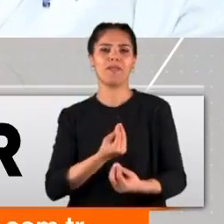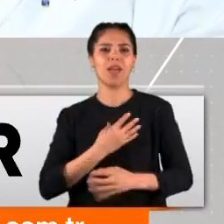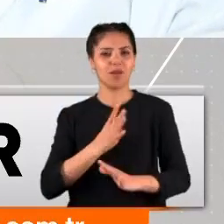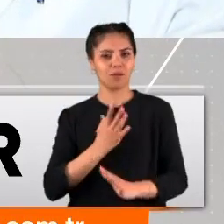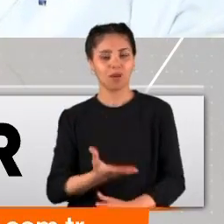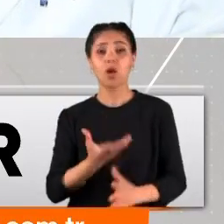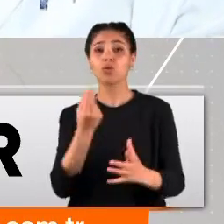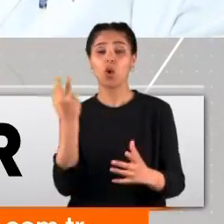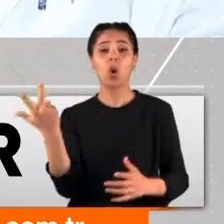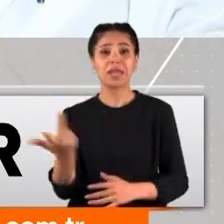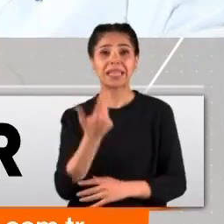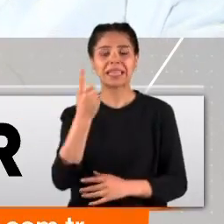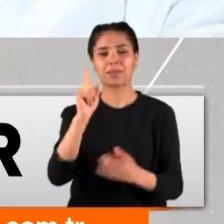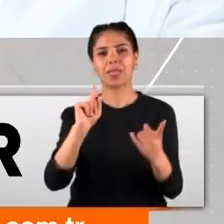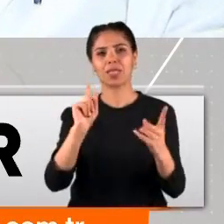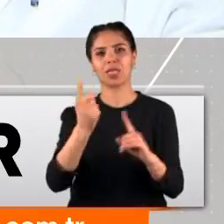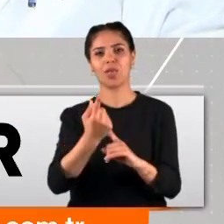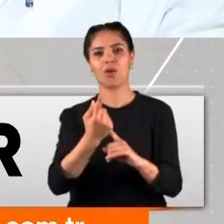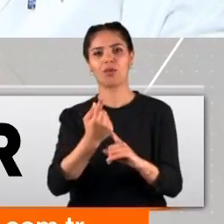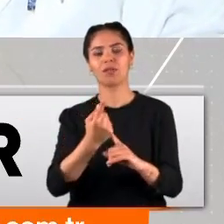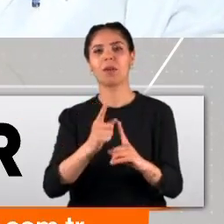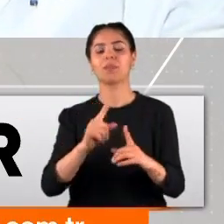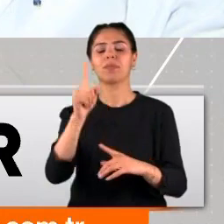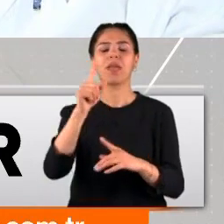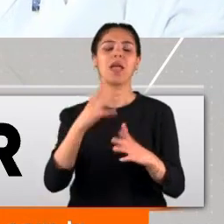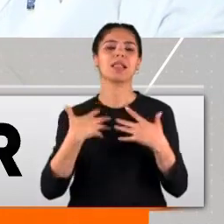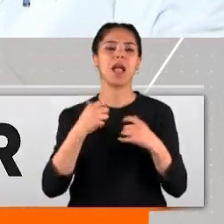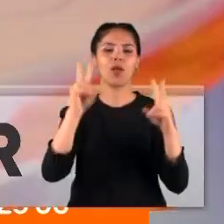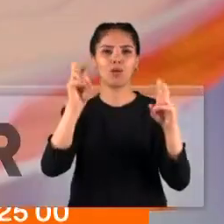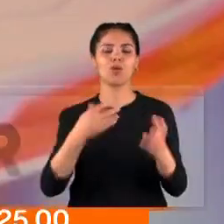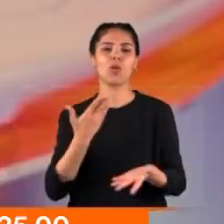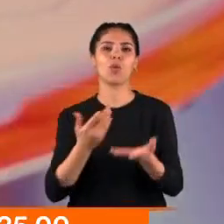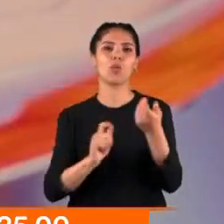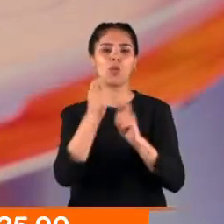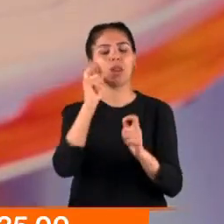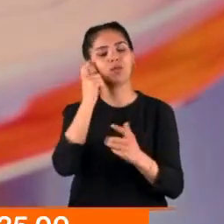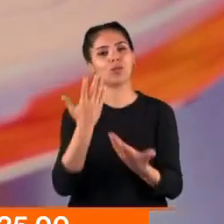böyle çok hızlı bir dönemde kredi kullanma geçiren Ömür